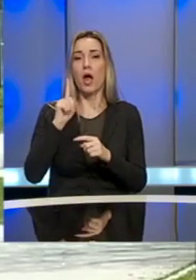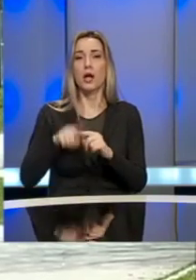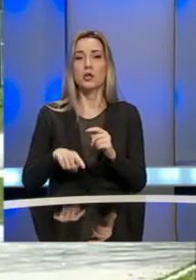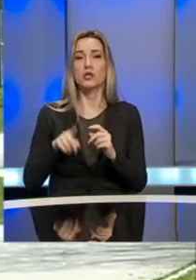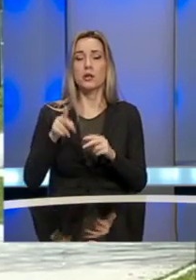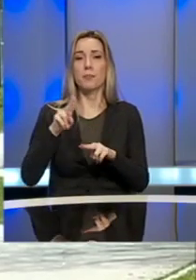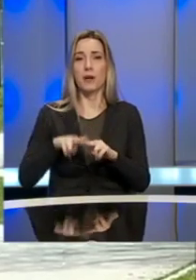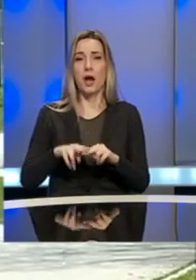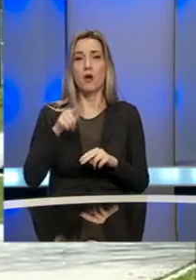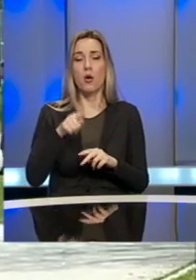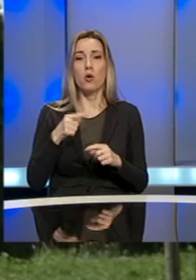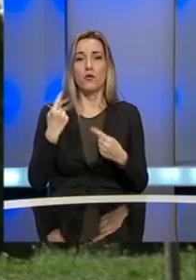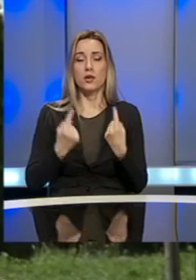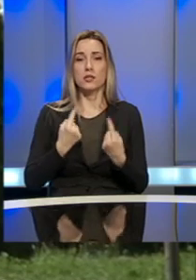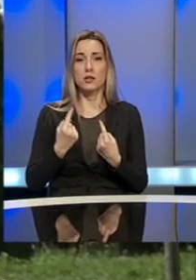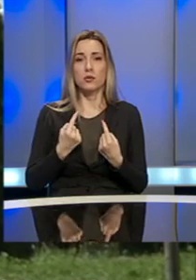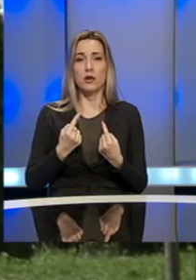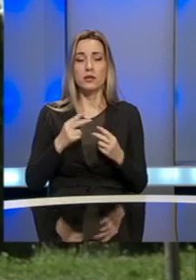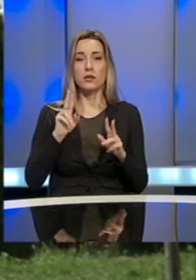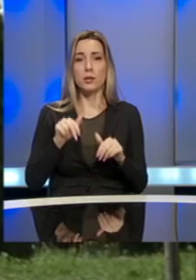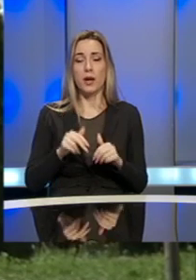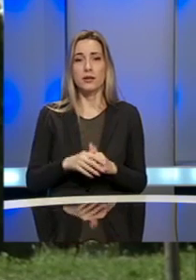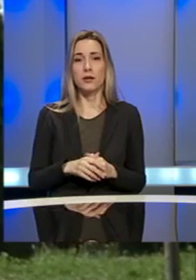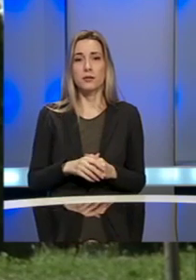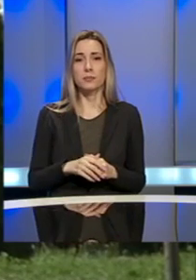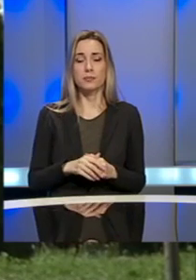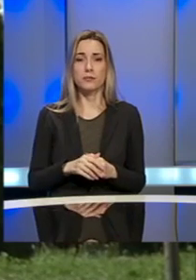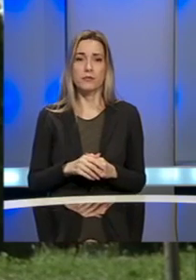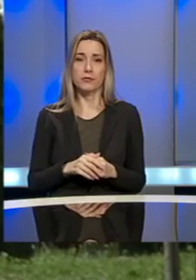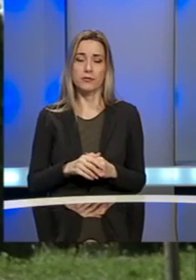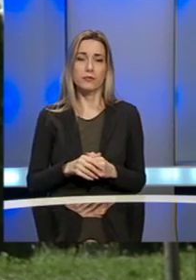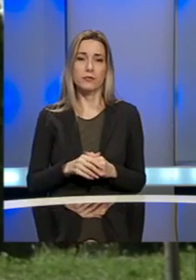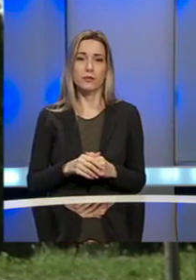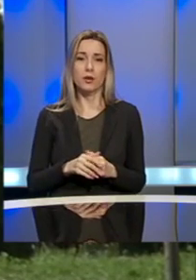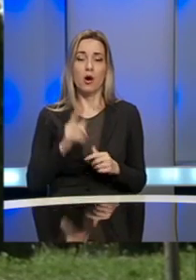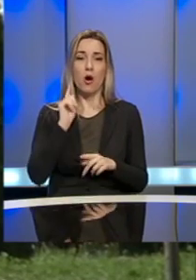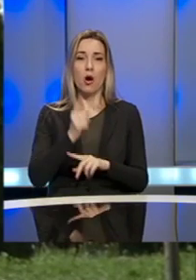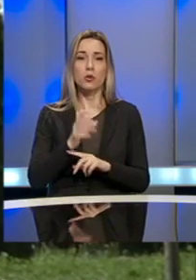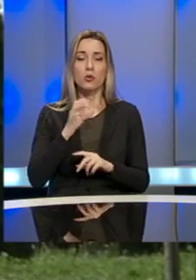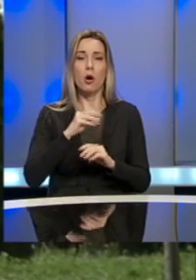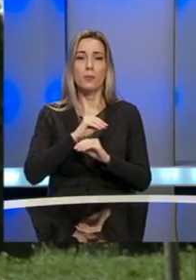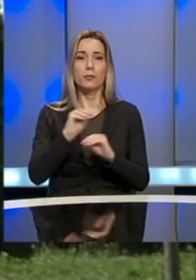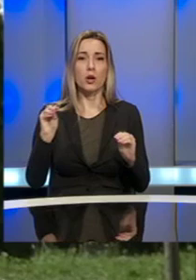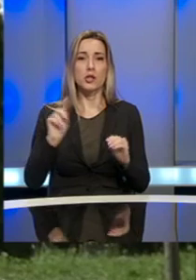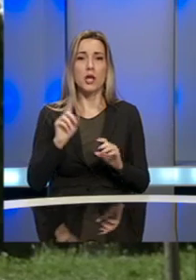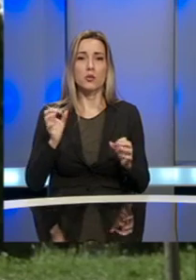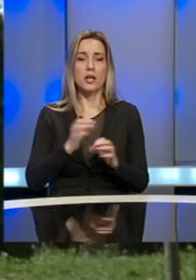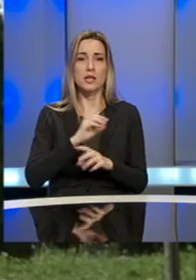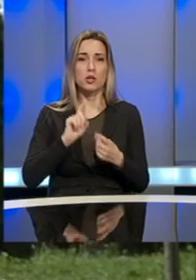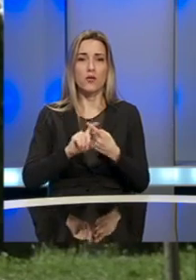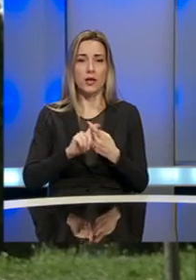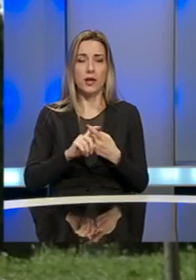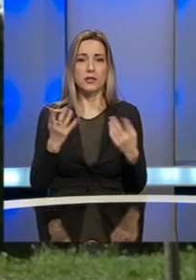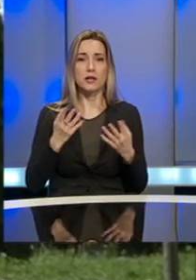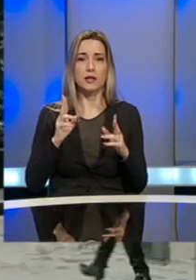Dakle, u ovoj imate odluku o proglašenju nesreće u federaciji, kad